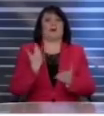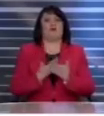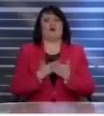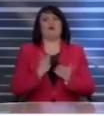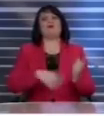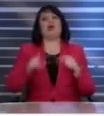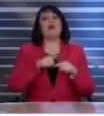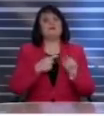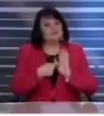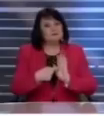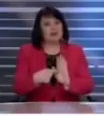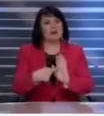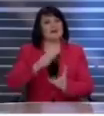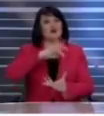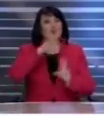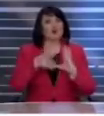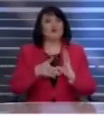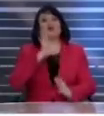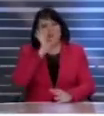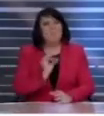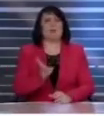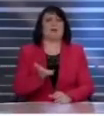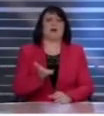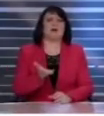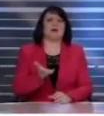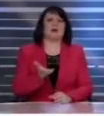πλανήτη, ότι πραγματικά